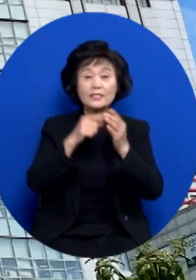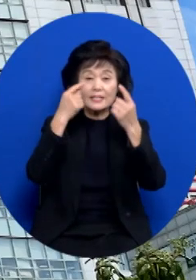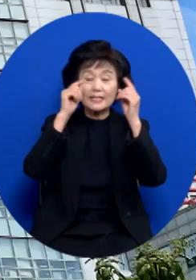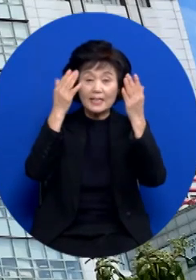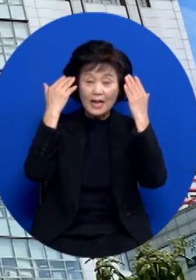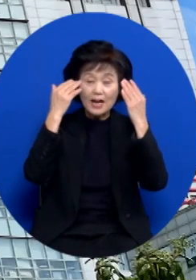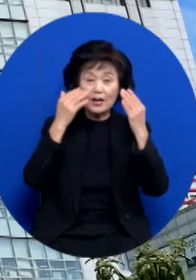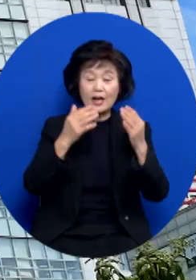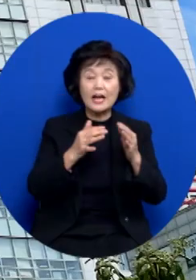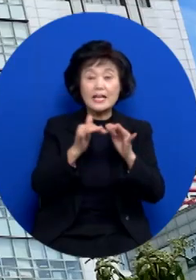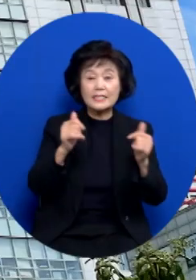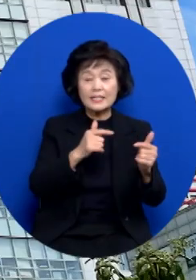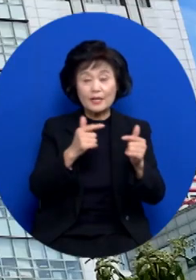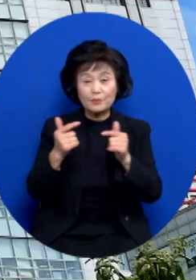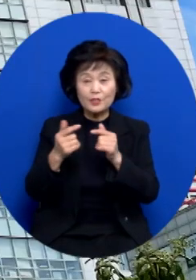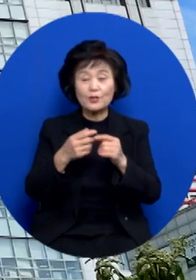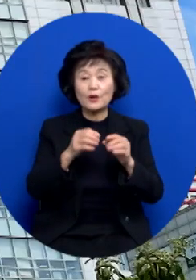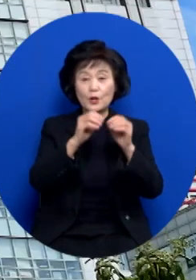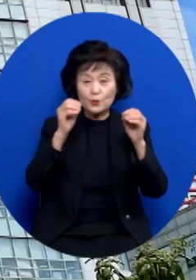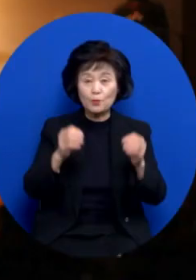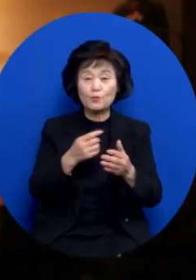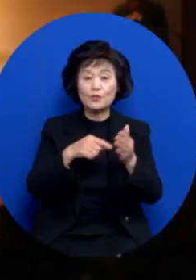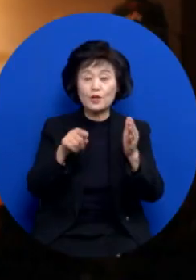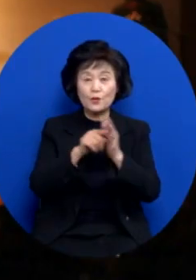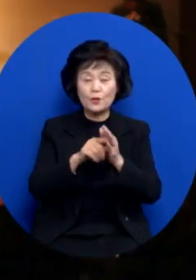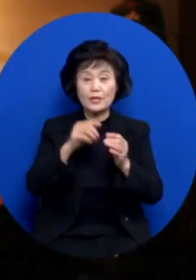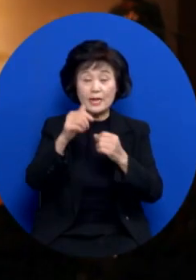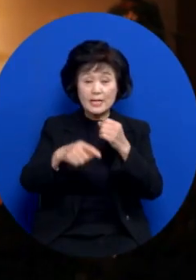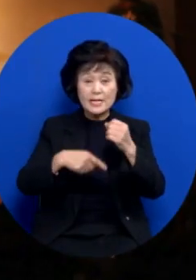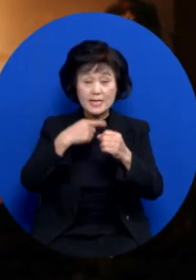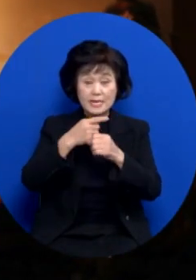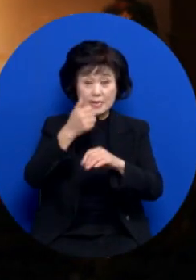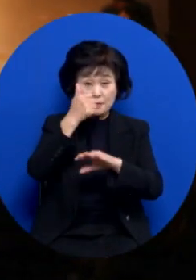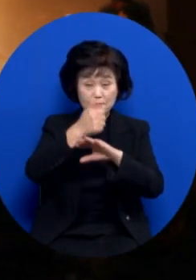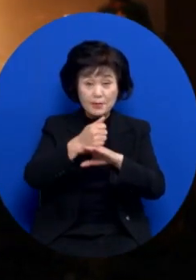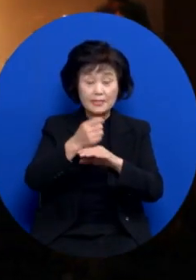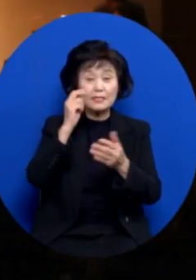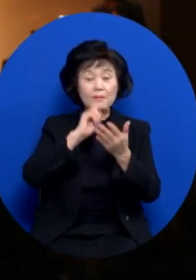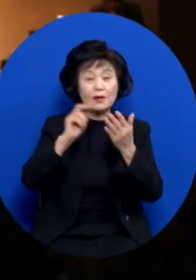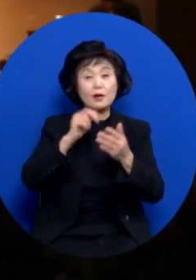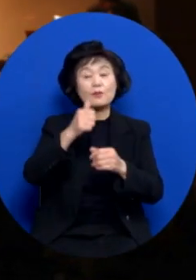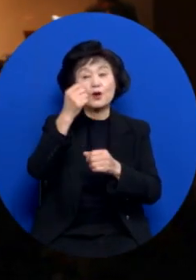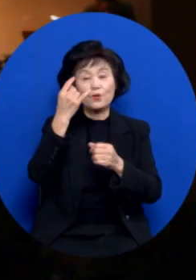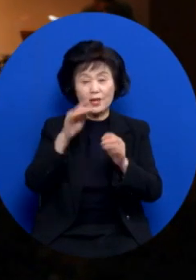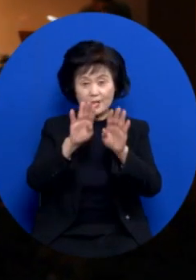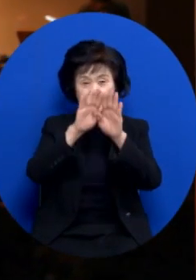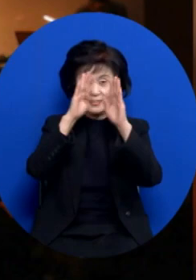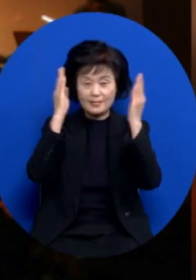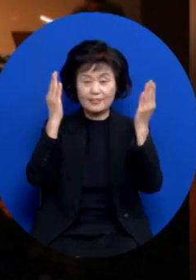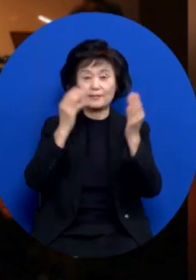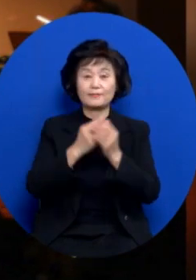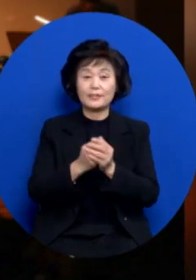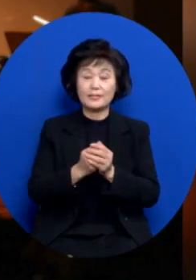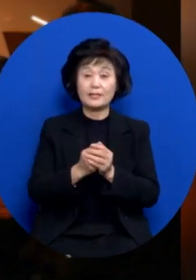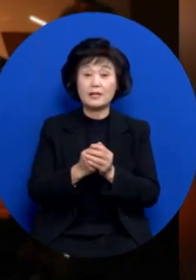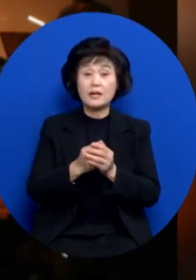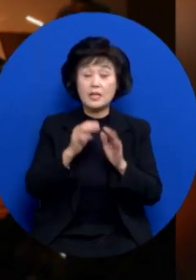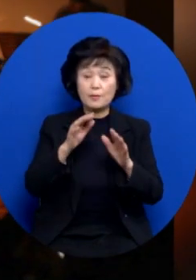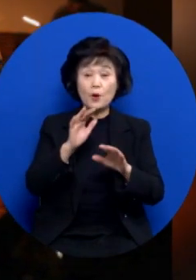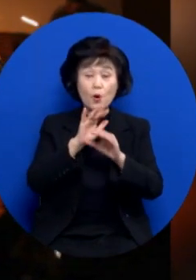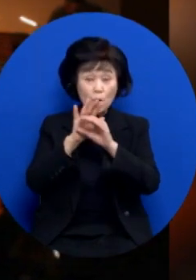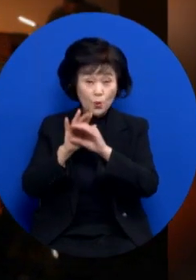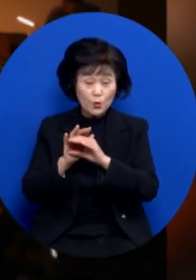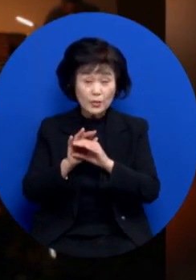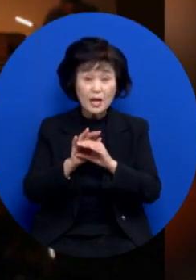동문 초청 송년 음악회를 개최했습니다. 씨앗 콘서트라는 이름으로 진행한 이번 콘서트는 코로나 이후